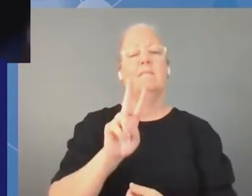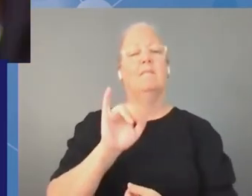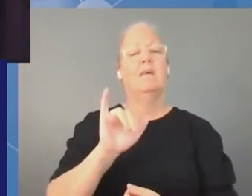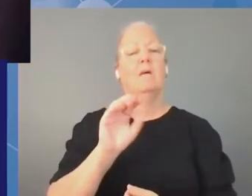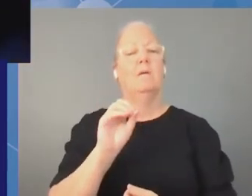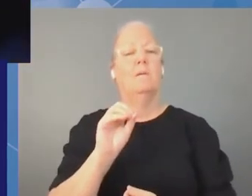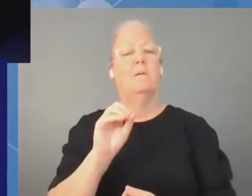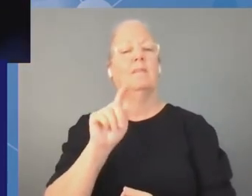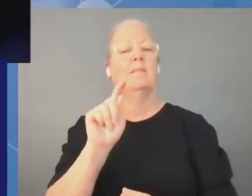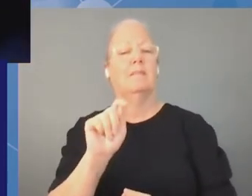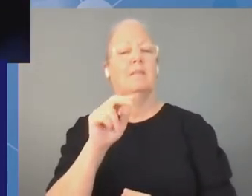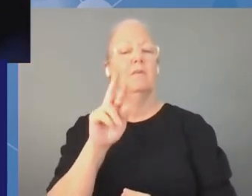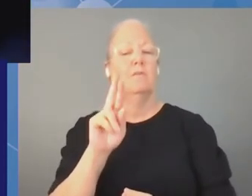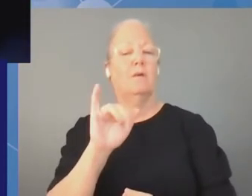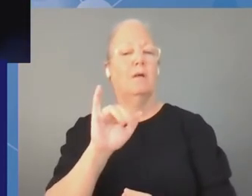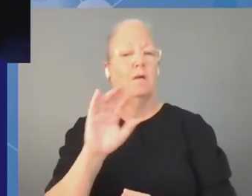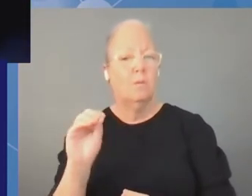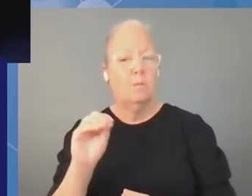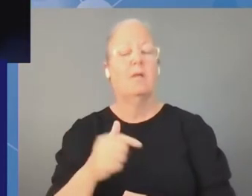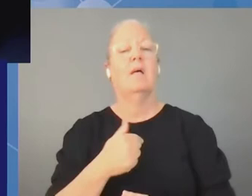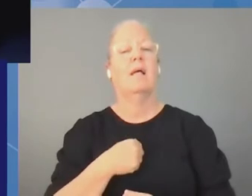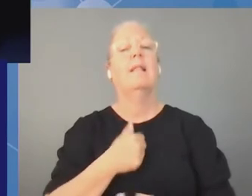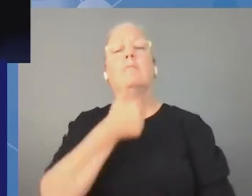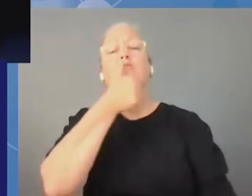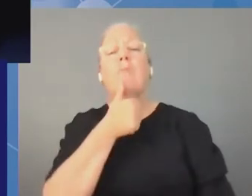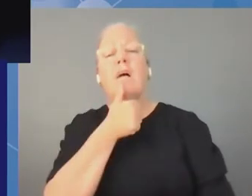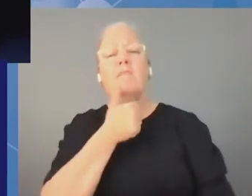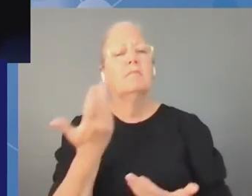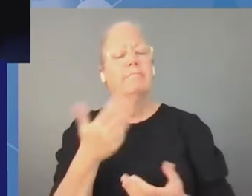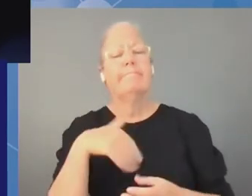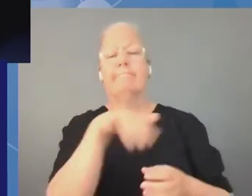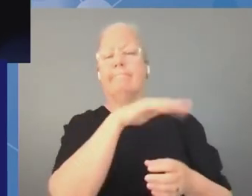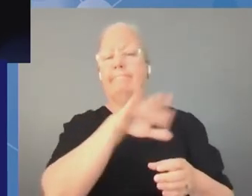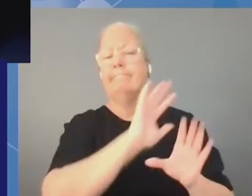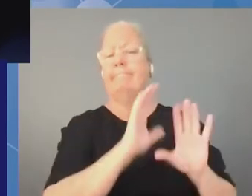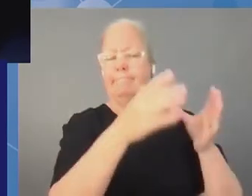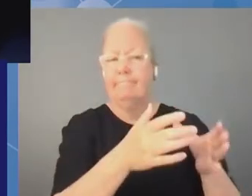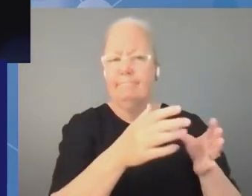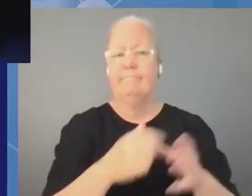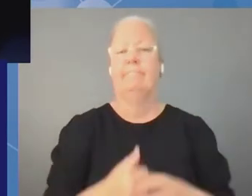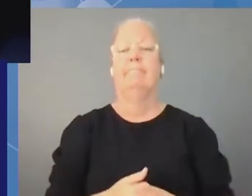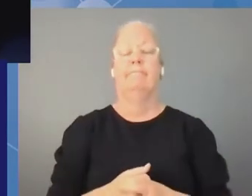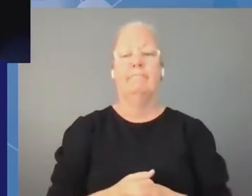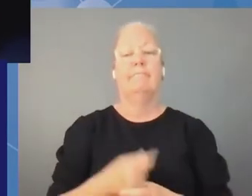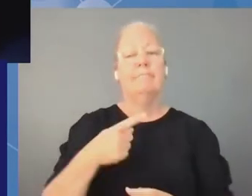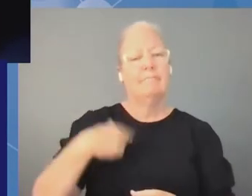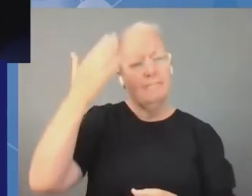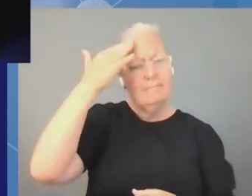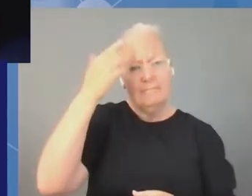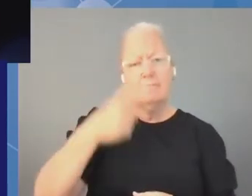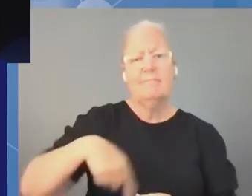抱歉，我这里也只有一个非常无视的一个建议的吧，就关于这个论坛的一个结